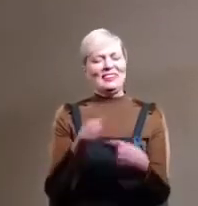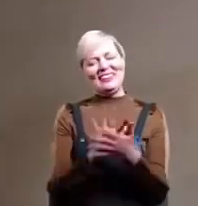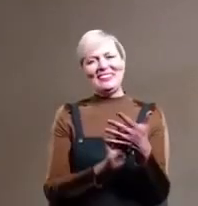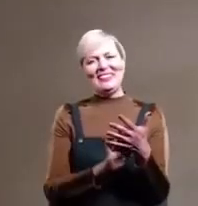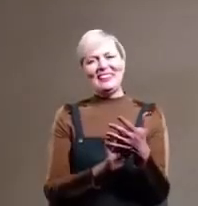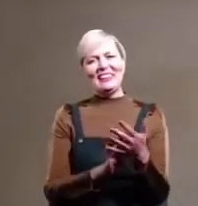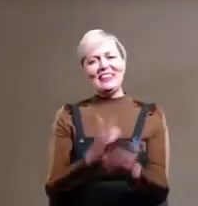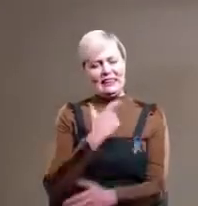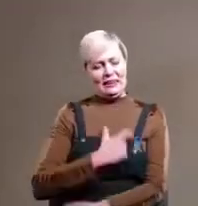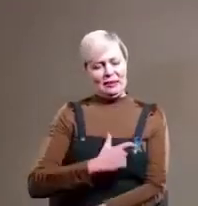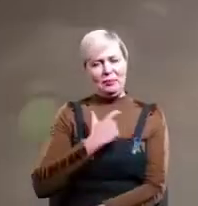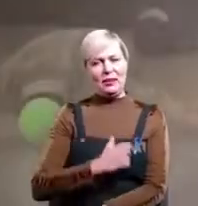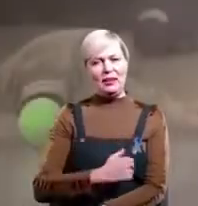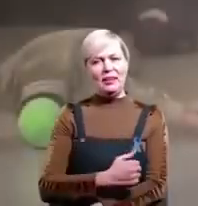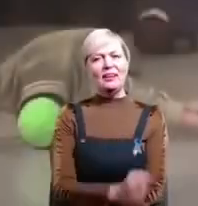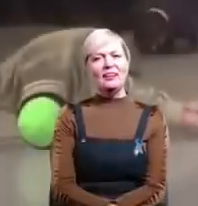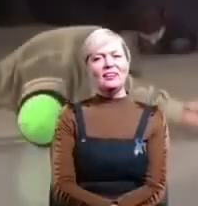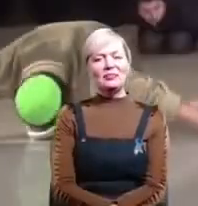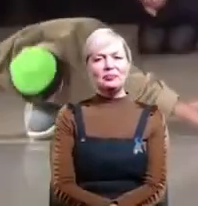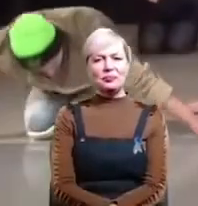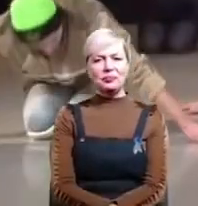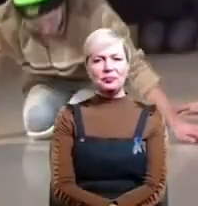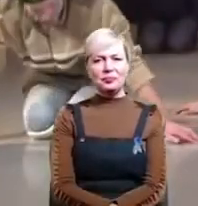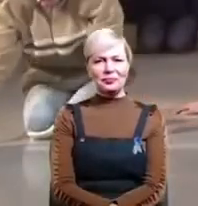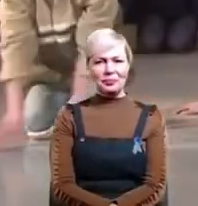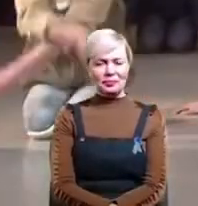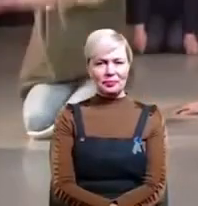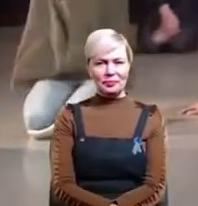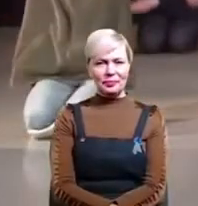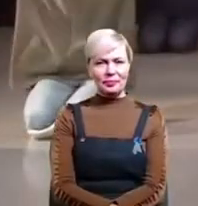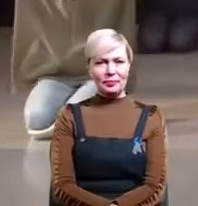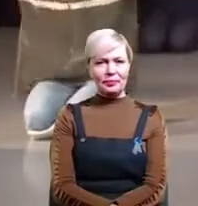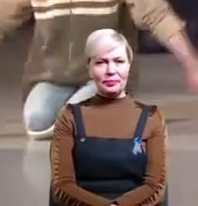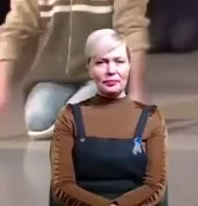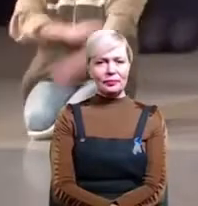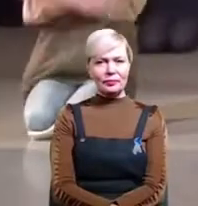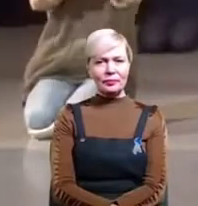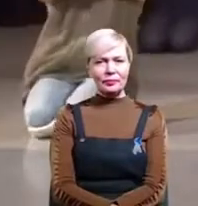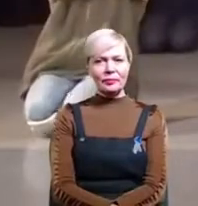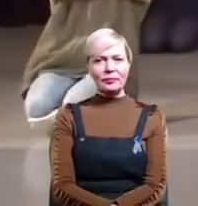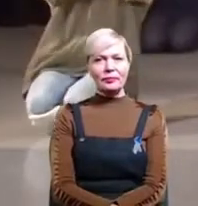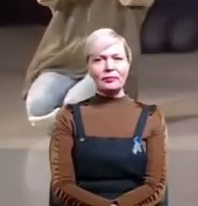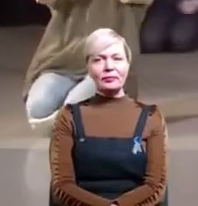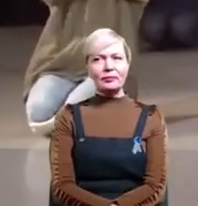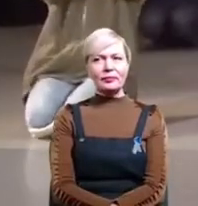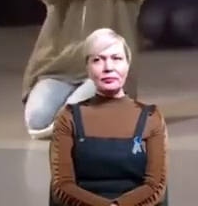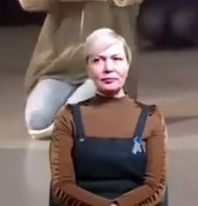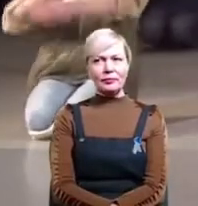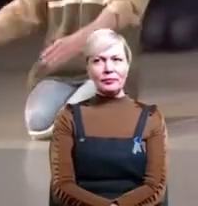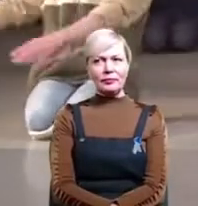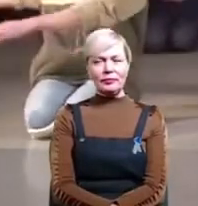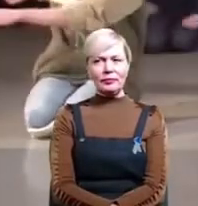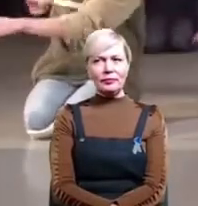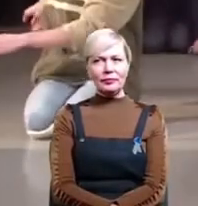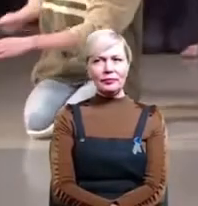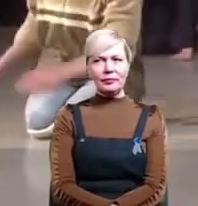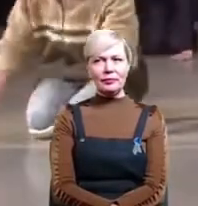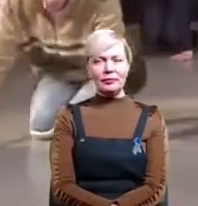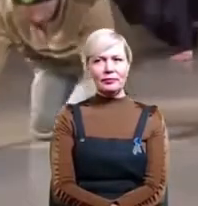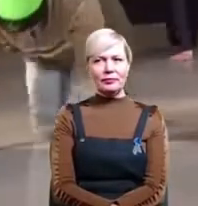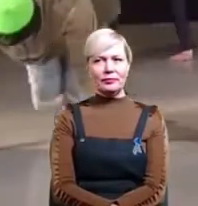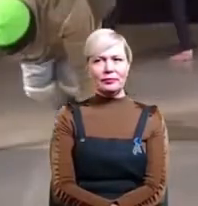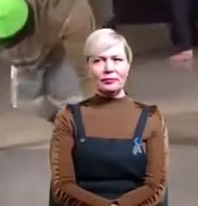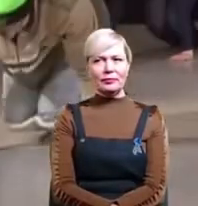себе опустились, от спины поднимаемся вверх. Переходим на стопы. Прыжок.